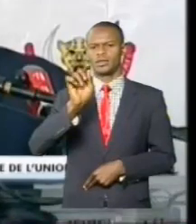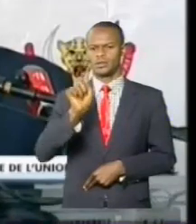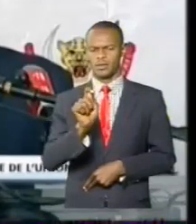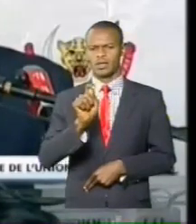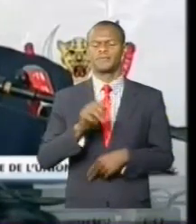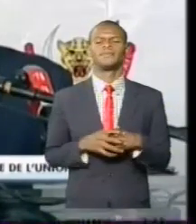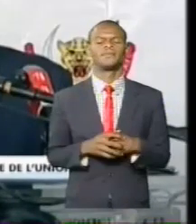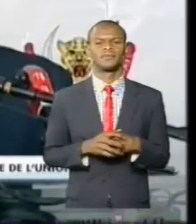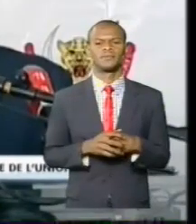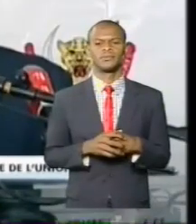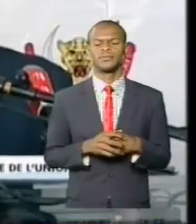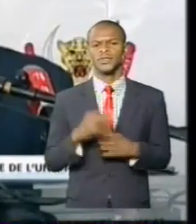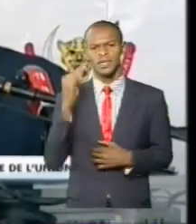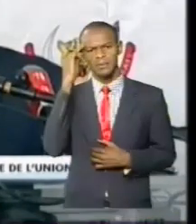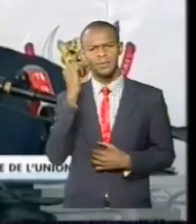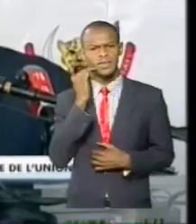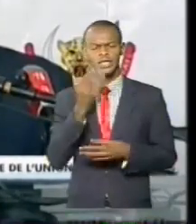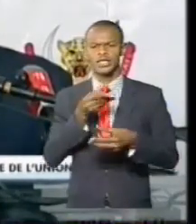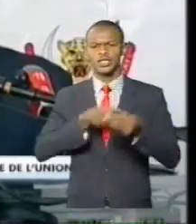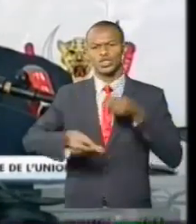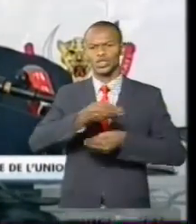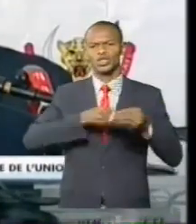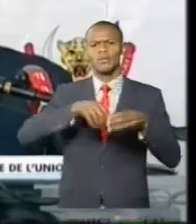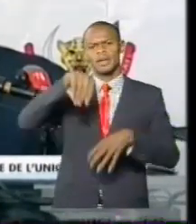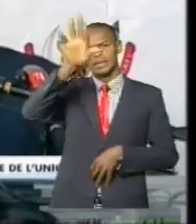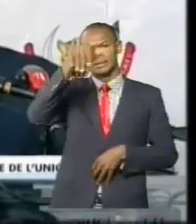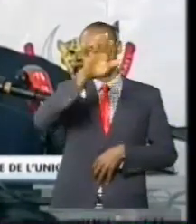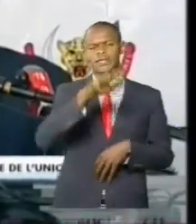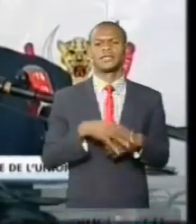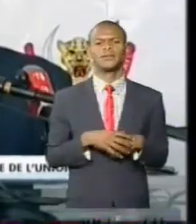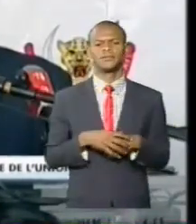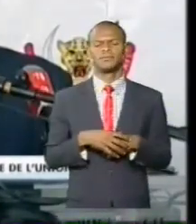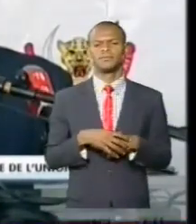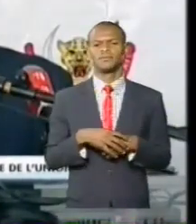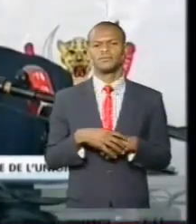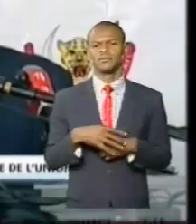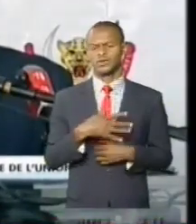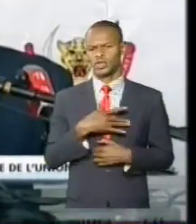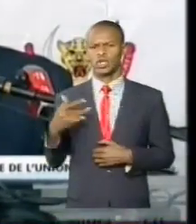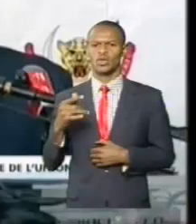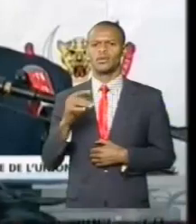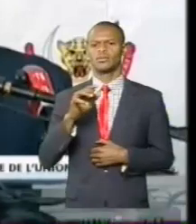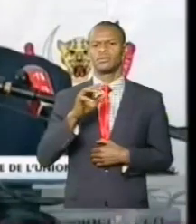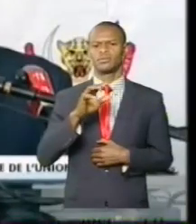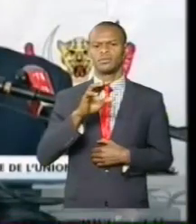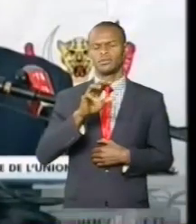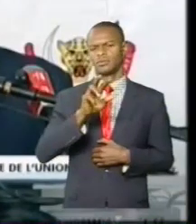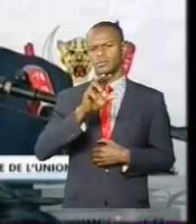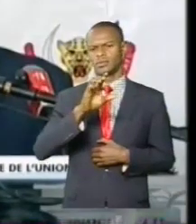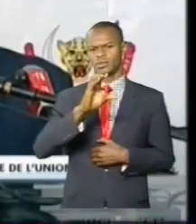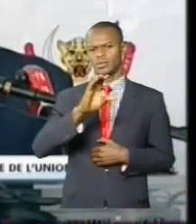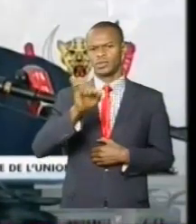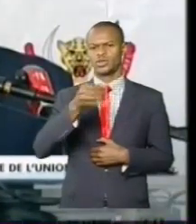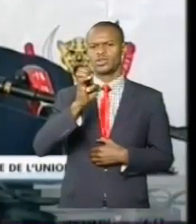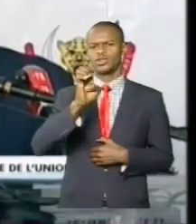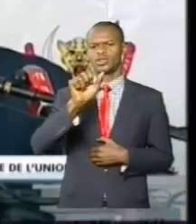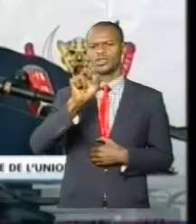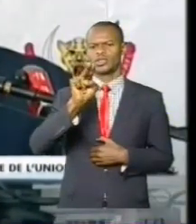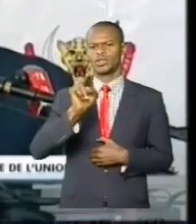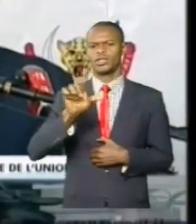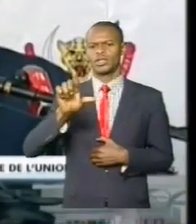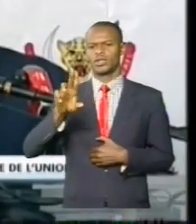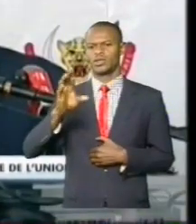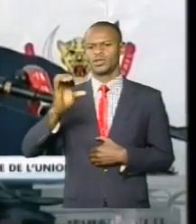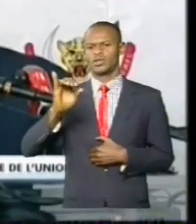extérieur, Monsieur Jean-Lucien Boussa Tongba. Ministre des Mines,